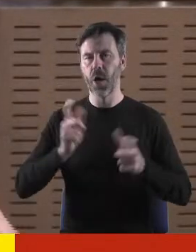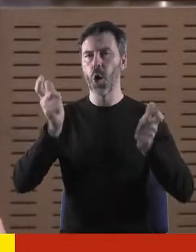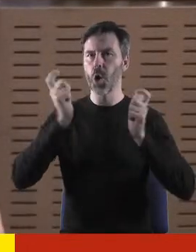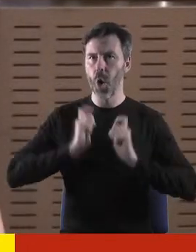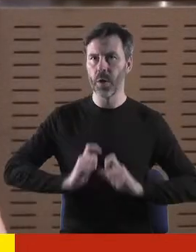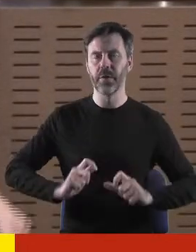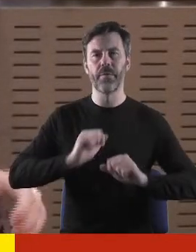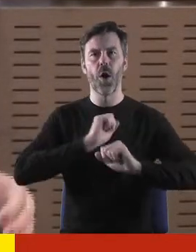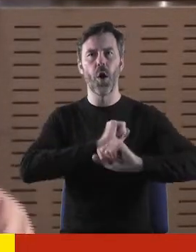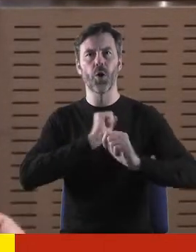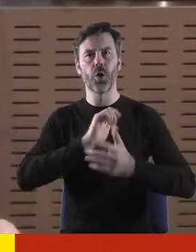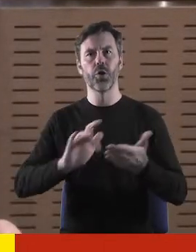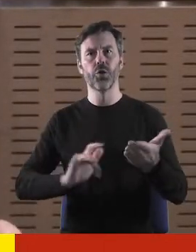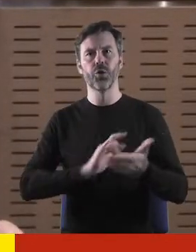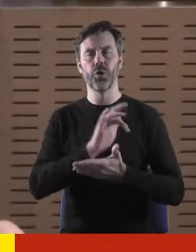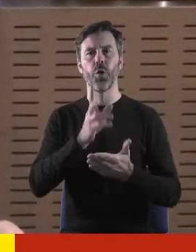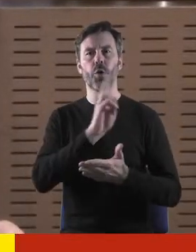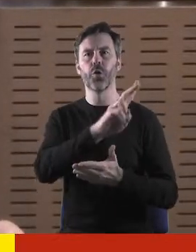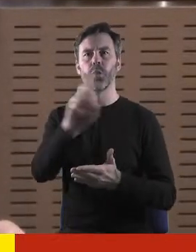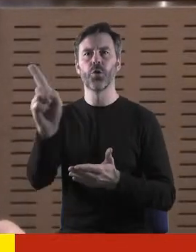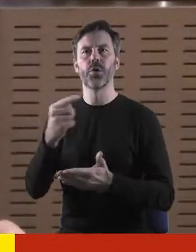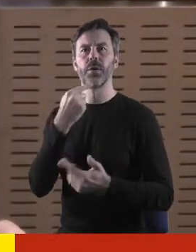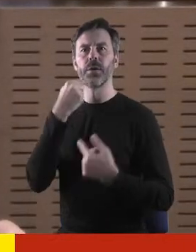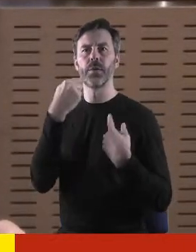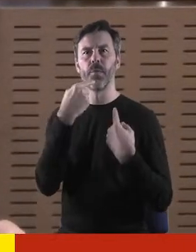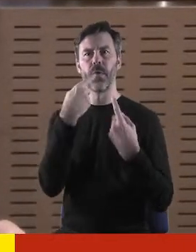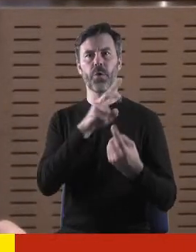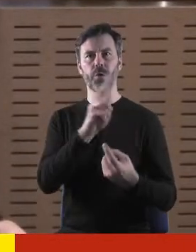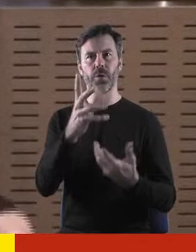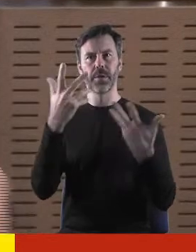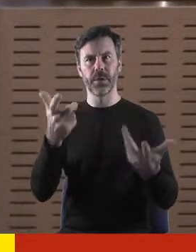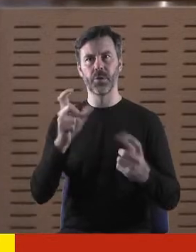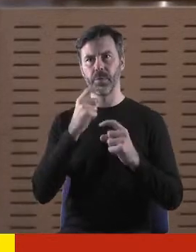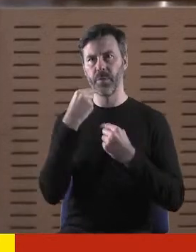i Ochrony Środowiska. Kto z państwa radnych chciałby zabrać głos w tym punkcie?